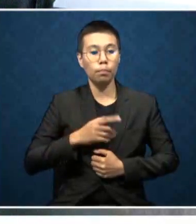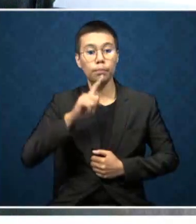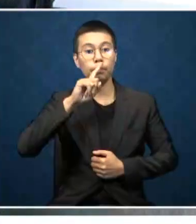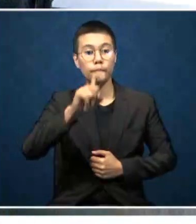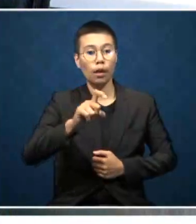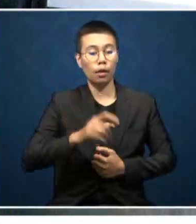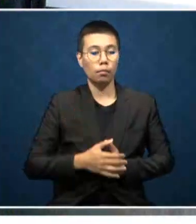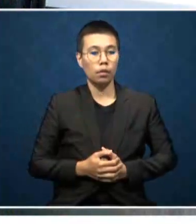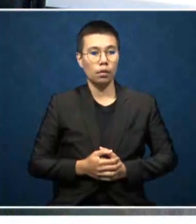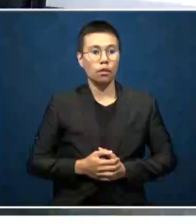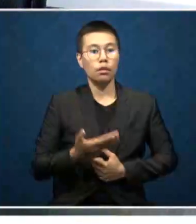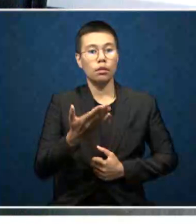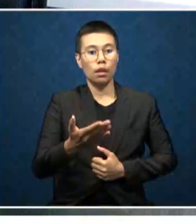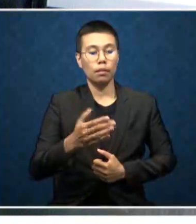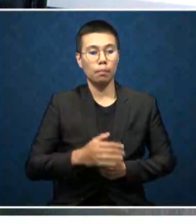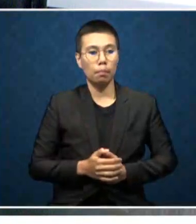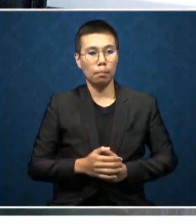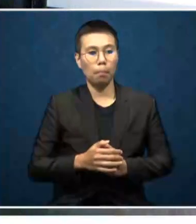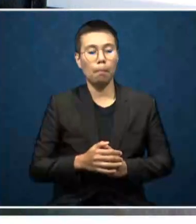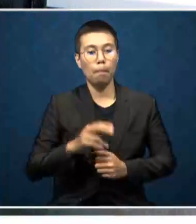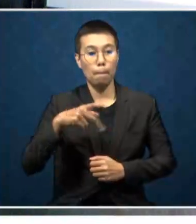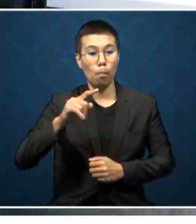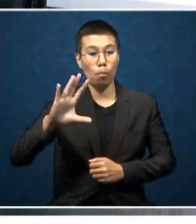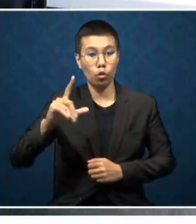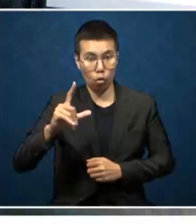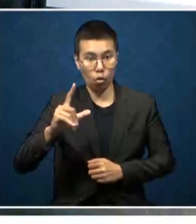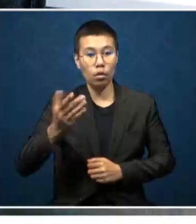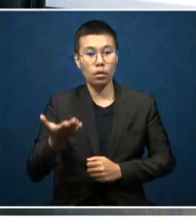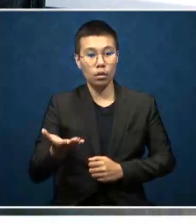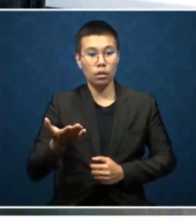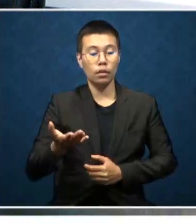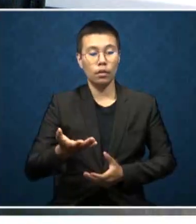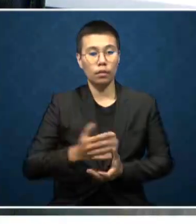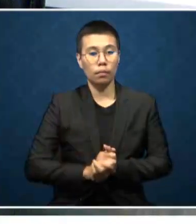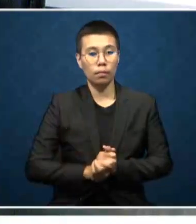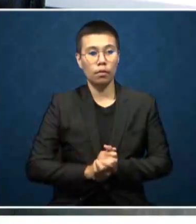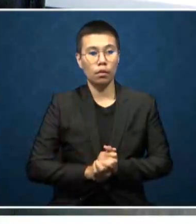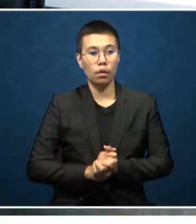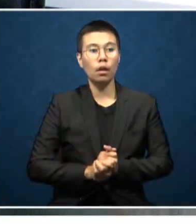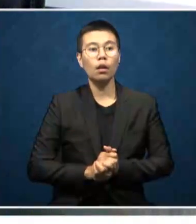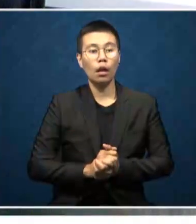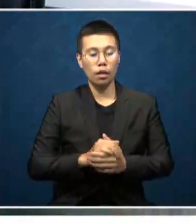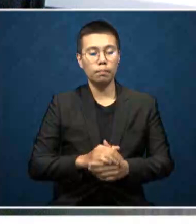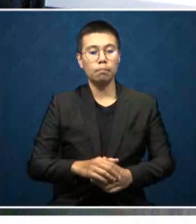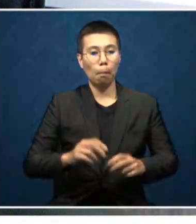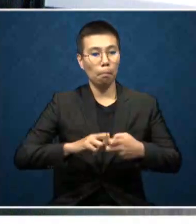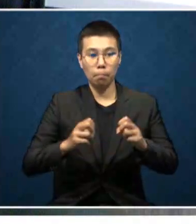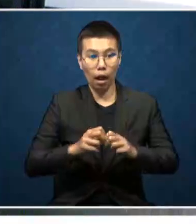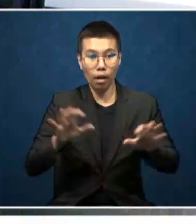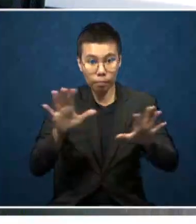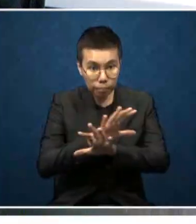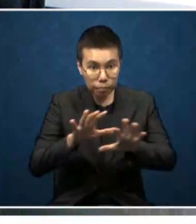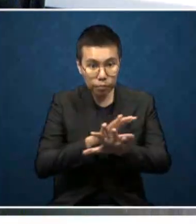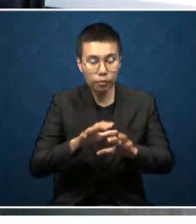ถามท่านประธานผ่านไปทางกรรมการปปชเนี่ยมันเรื่องทำนองเดียวกันท่านประธาน